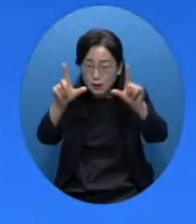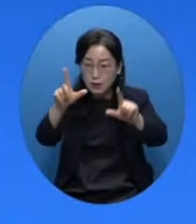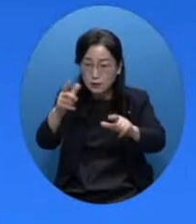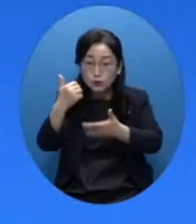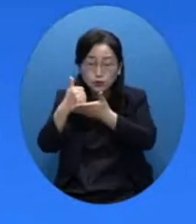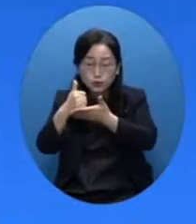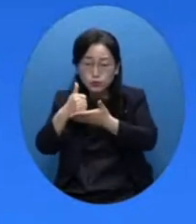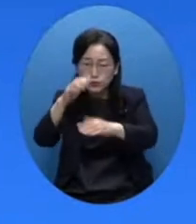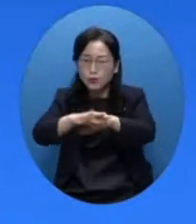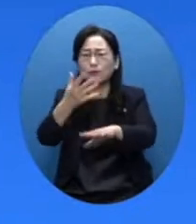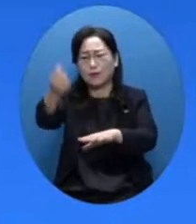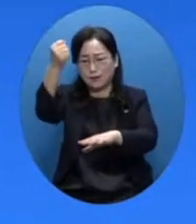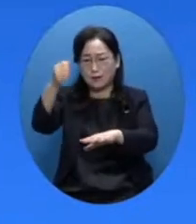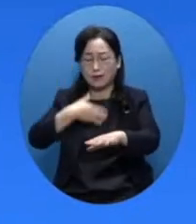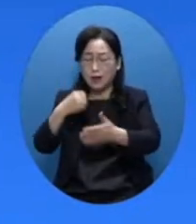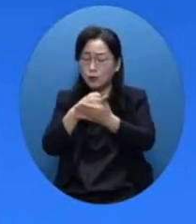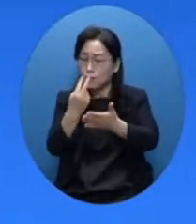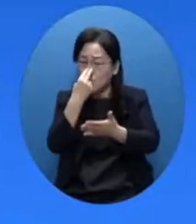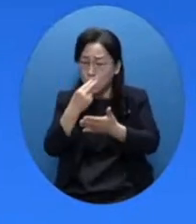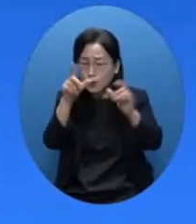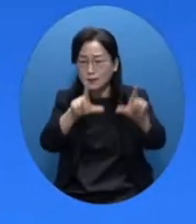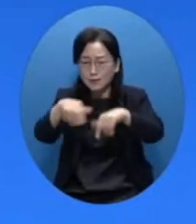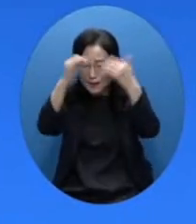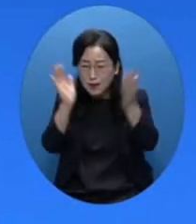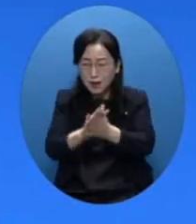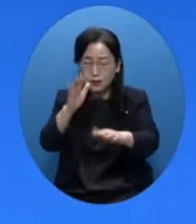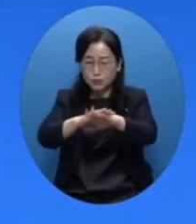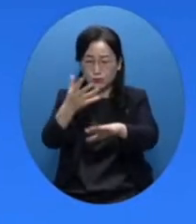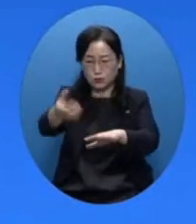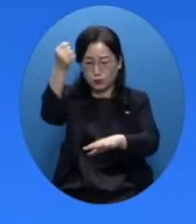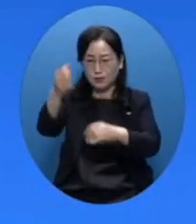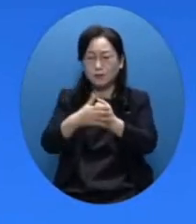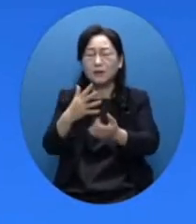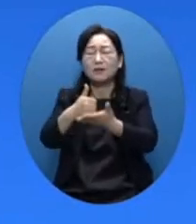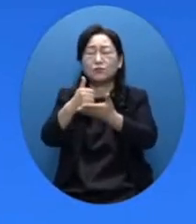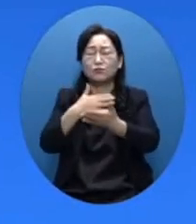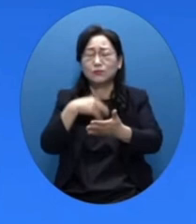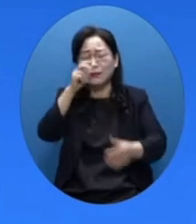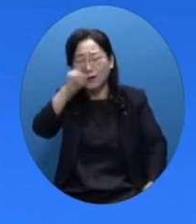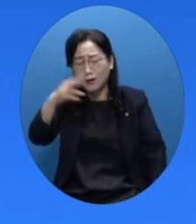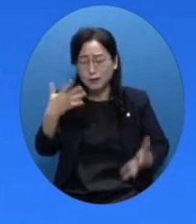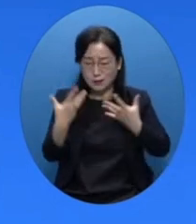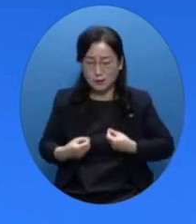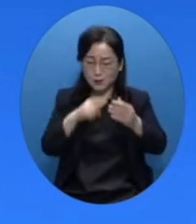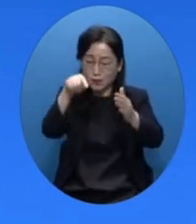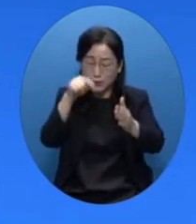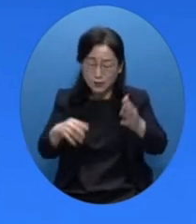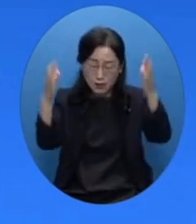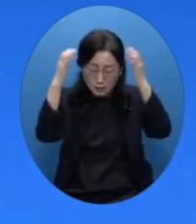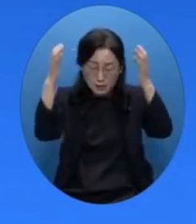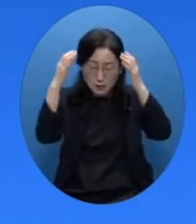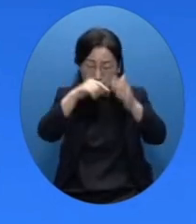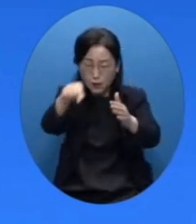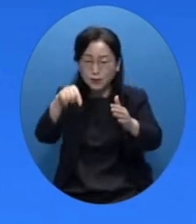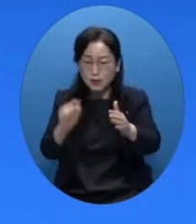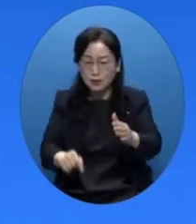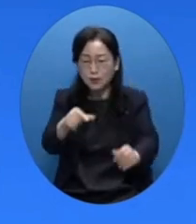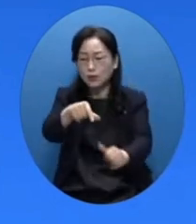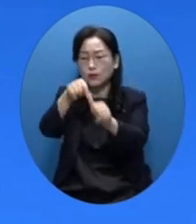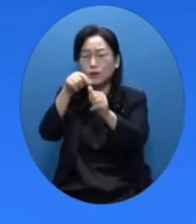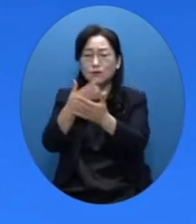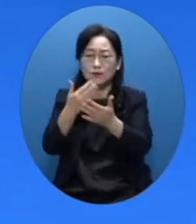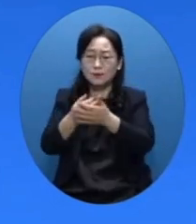운명이 나의 삶이 나의 모든 것이 주님의 손에 달리 싸우니 쥐어 다리 절망에서 얼음에서 건져 주시고 삶을